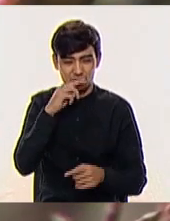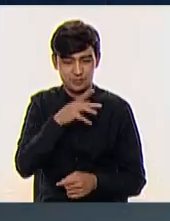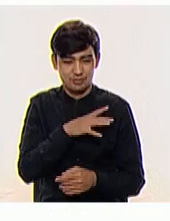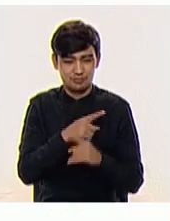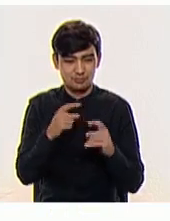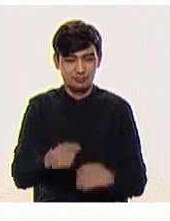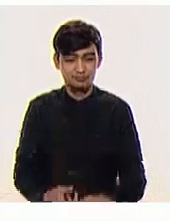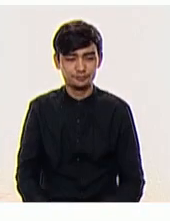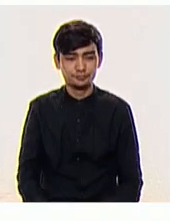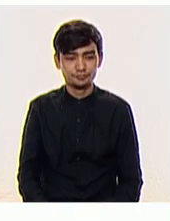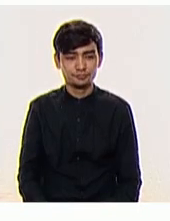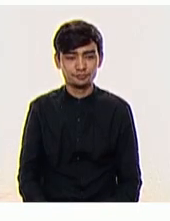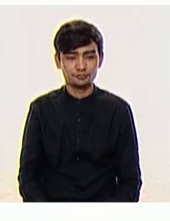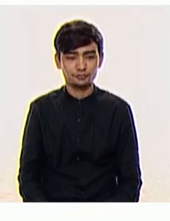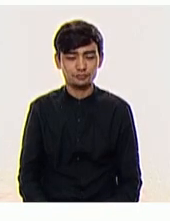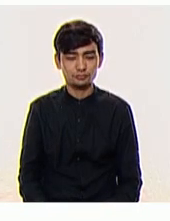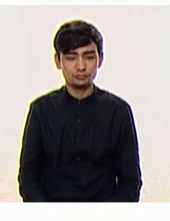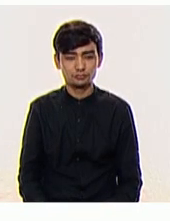ошибкой.